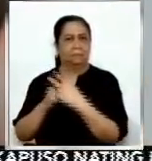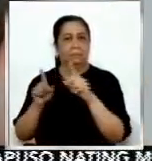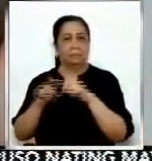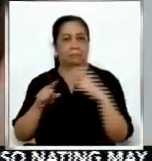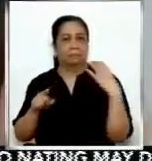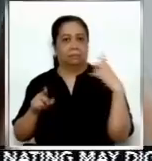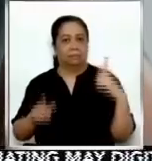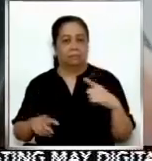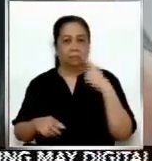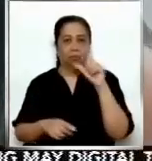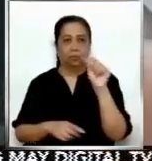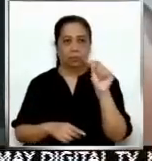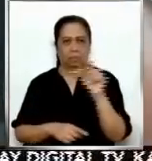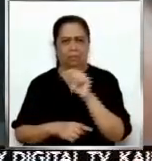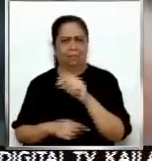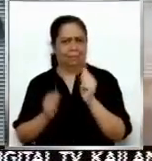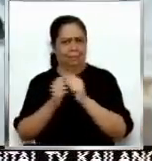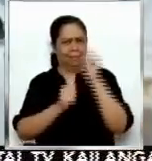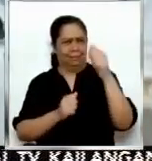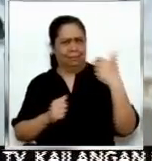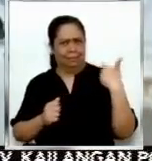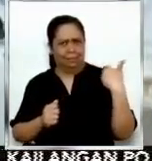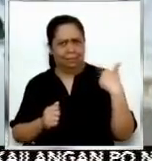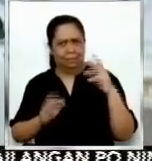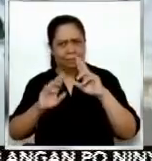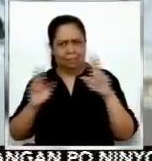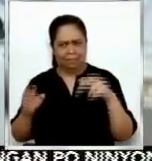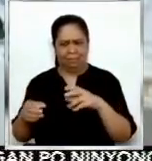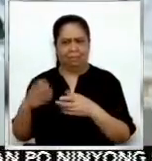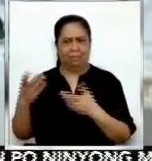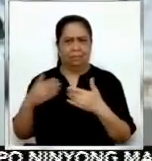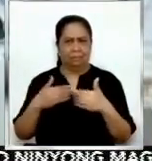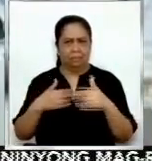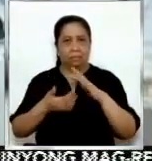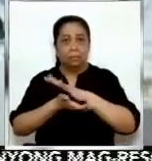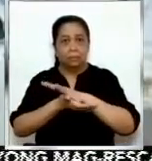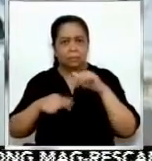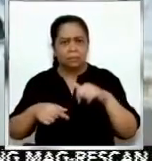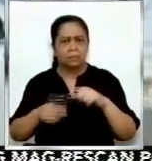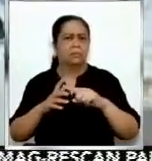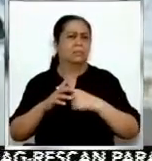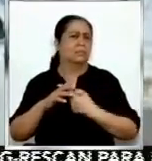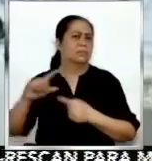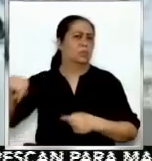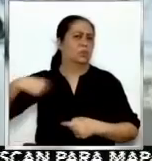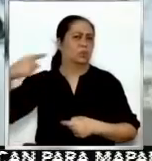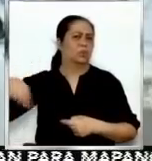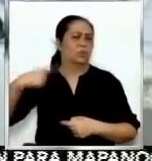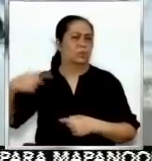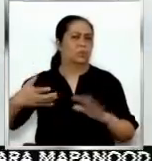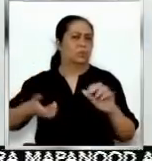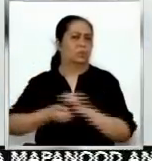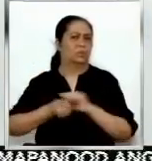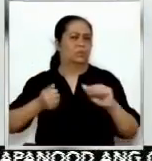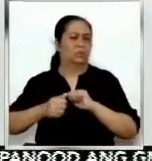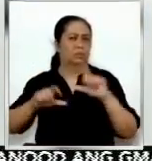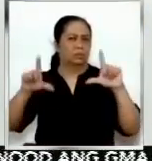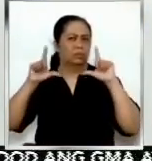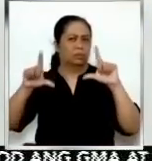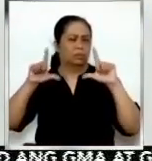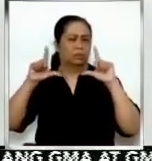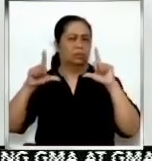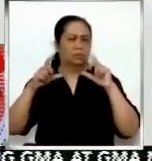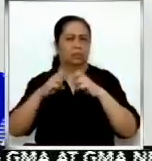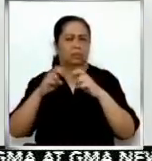sa 2022. Napakalayo pa naman. Pero nitong pandemic, nagsimula na akong siraan na siraan yan through social media. Even